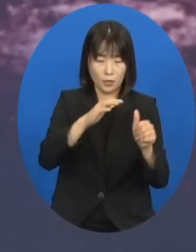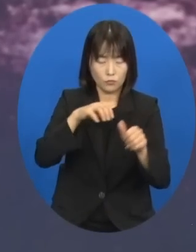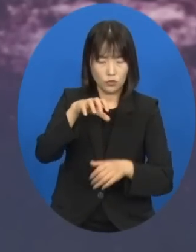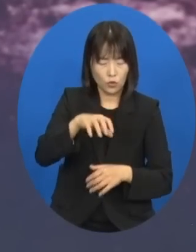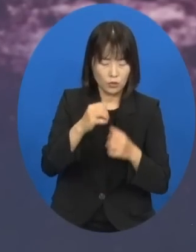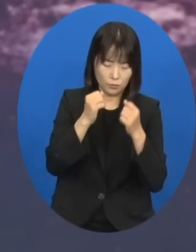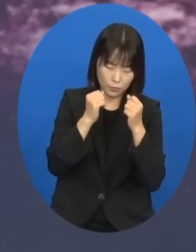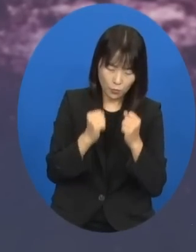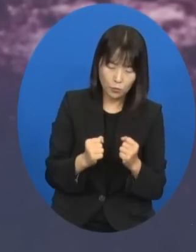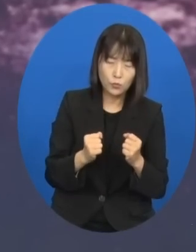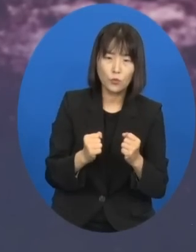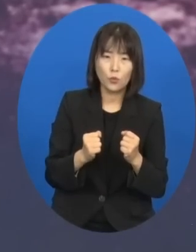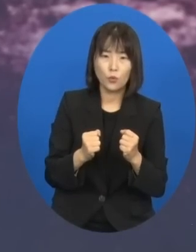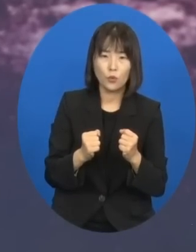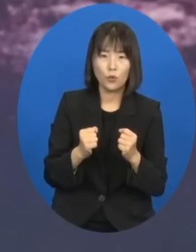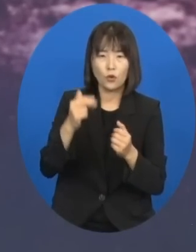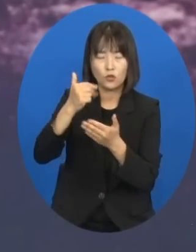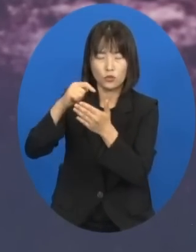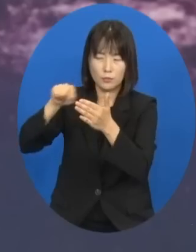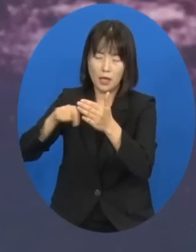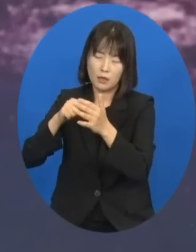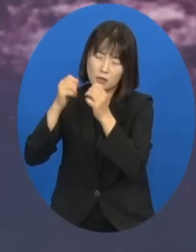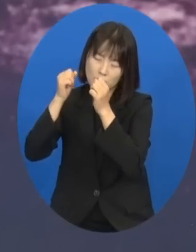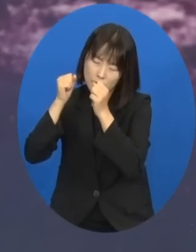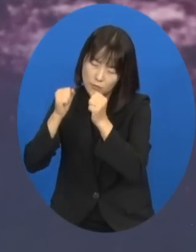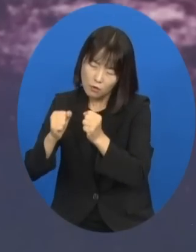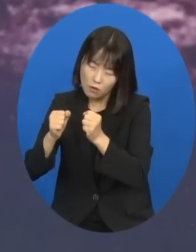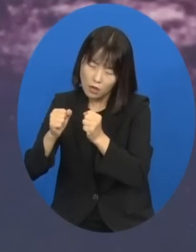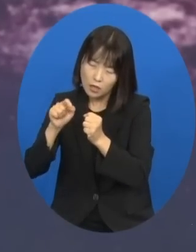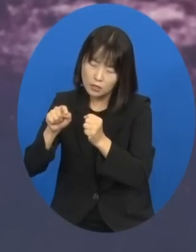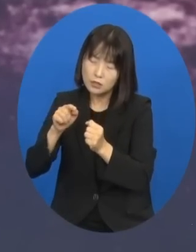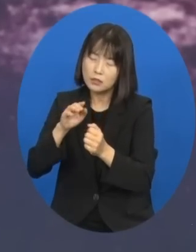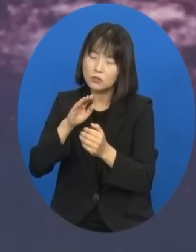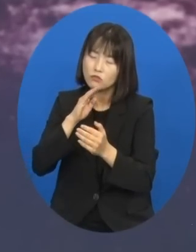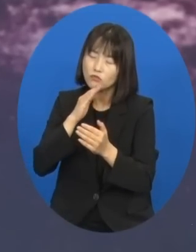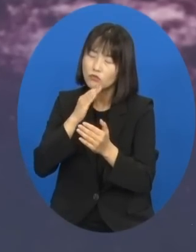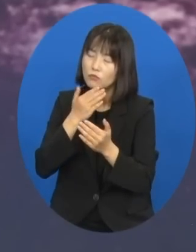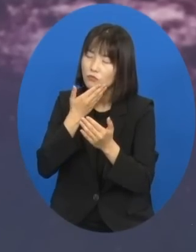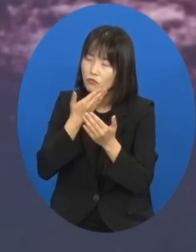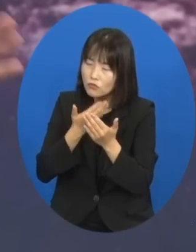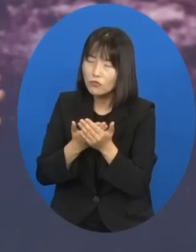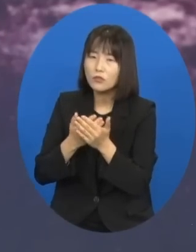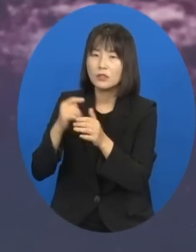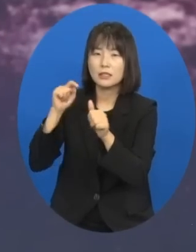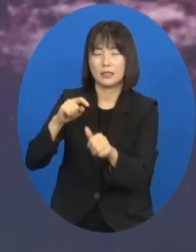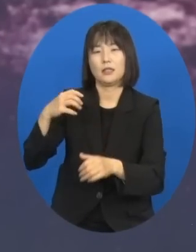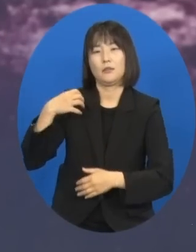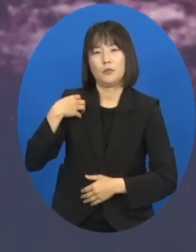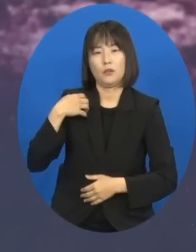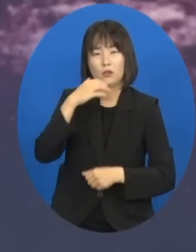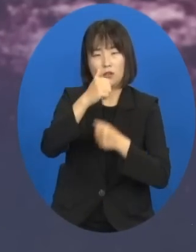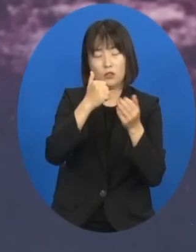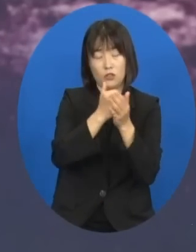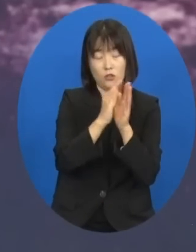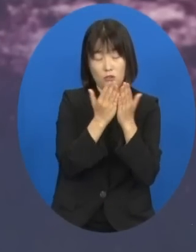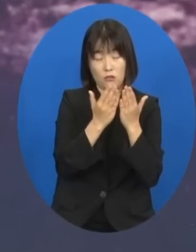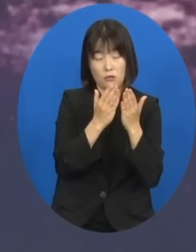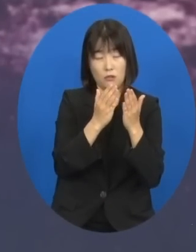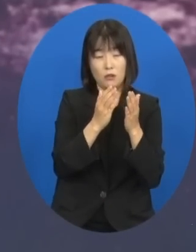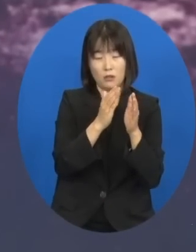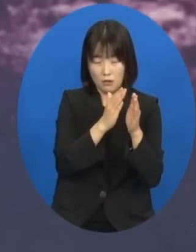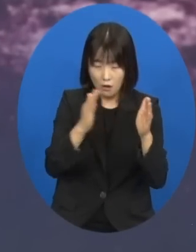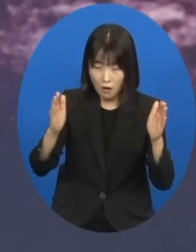머물고 그러면서 주님 안에 머물러 있는 것이 너무 귀중한 사명이에요. 사실 성경 전체에서요, 여러분